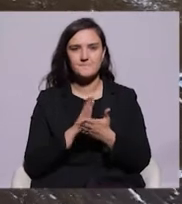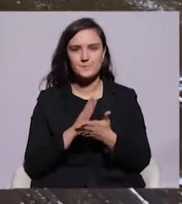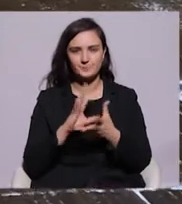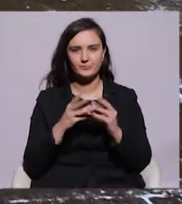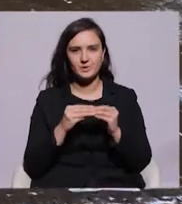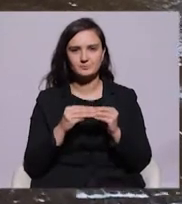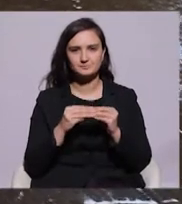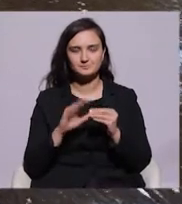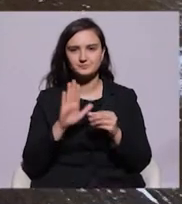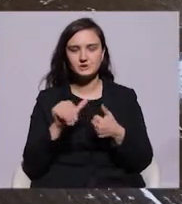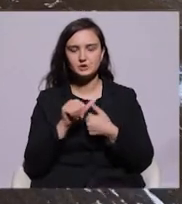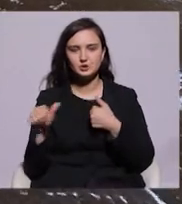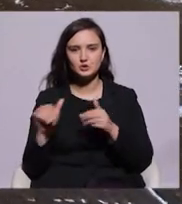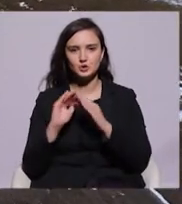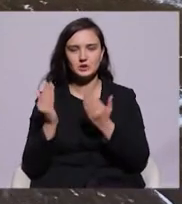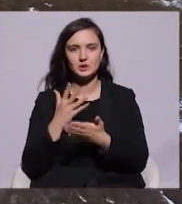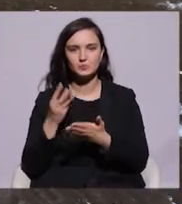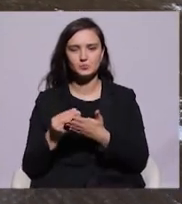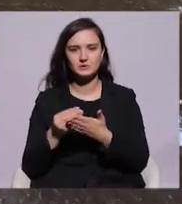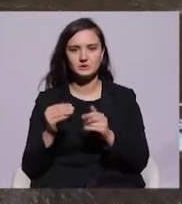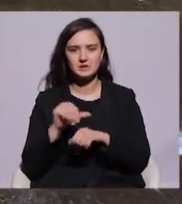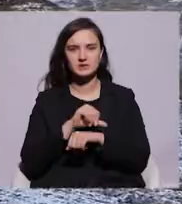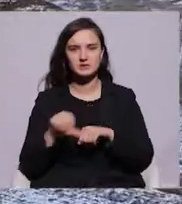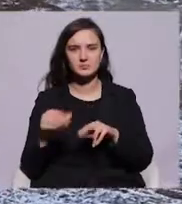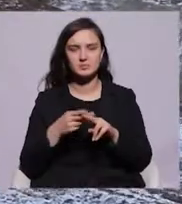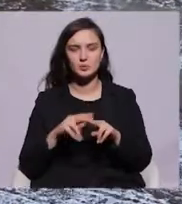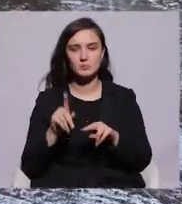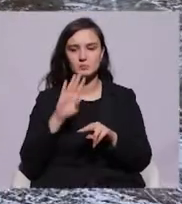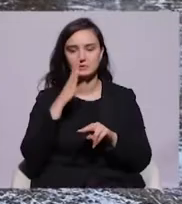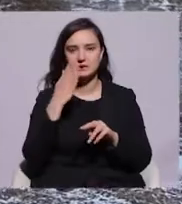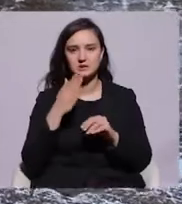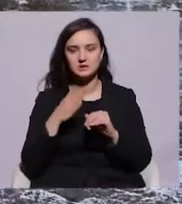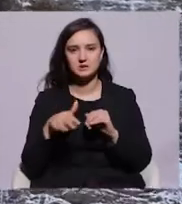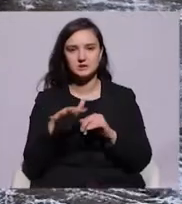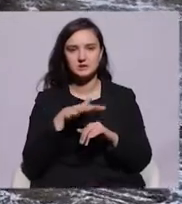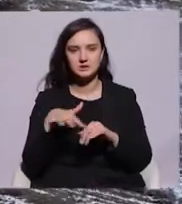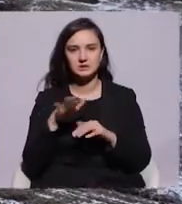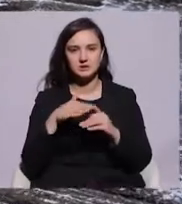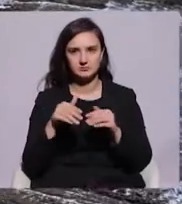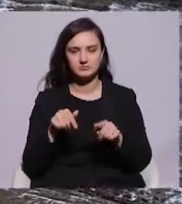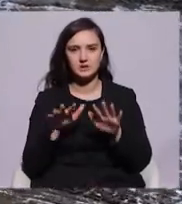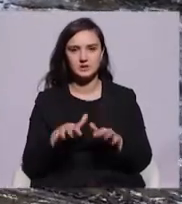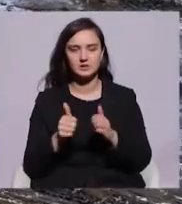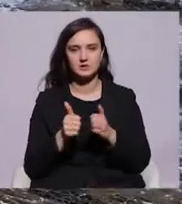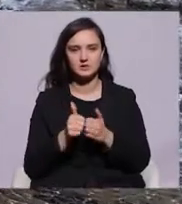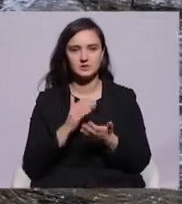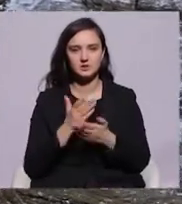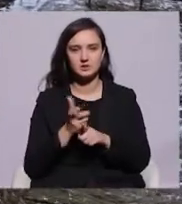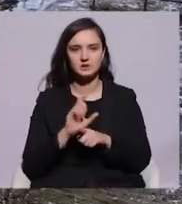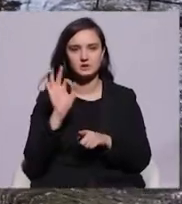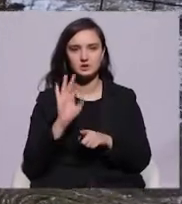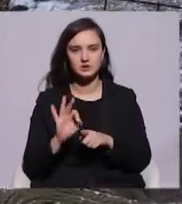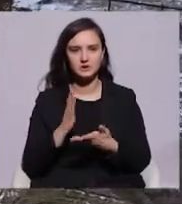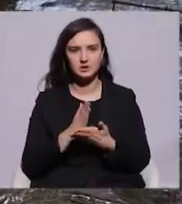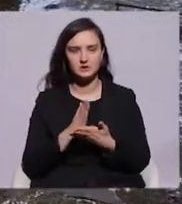აქვს საკმაოდ ისეთი არაიზოლირებული საზღვრები, რადგან მტრის სანაპირო სადარაჯო კარიბჭე ესთან მდებარეობს,